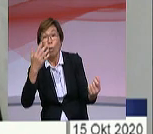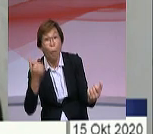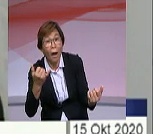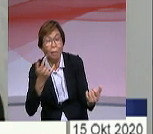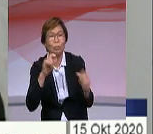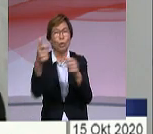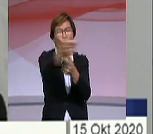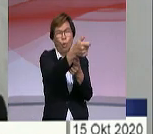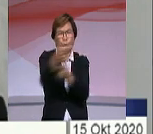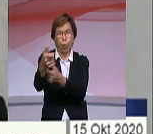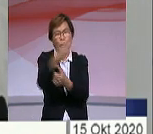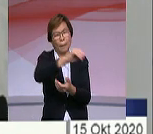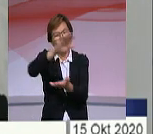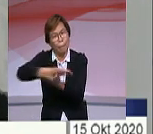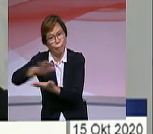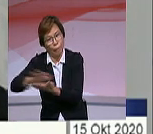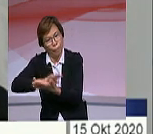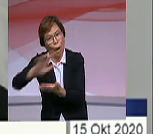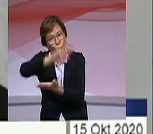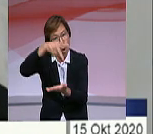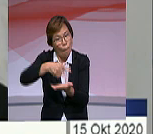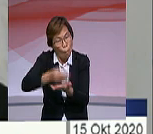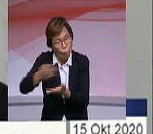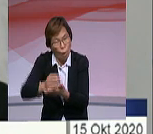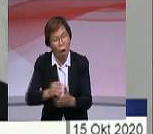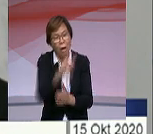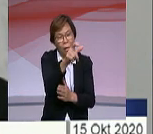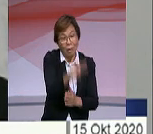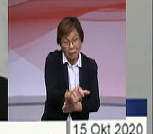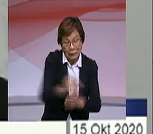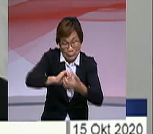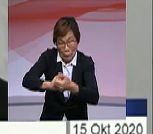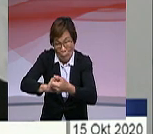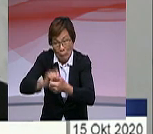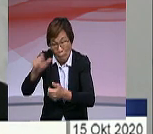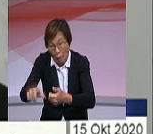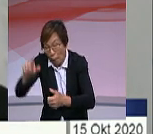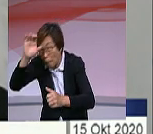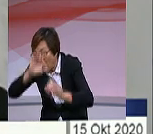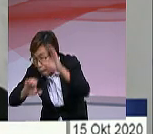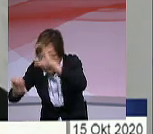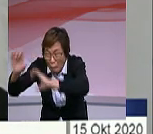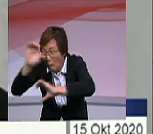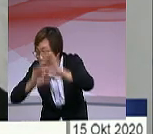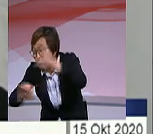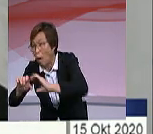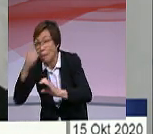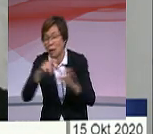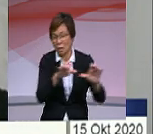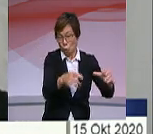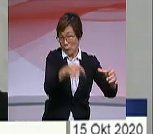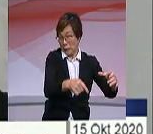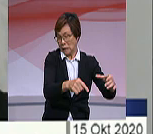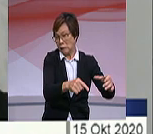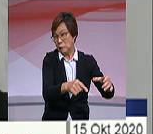proses nyah kuman dan nyah pembersihan. Saringan kontak rapat dan aktiviti pengesanan kes aktif bagi kluster ini